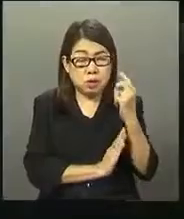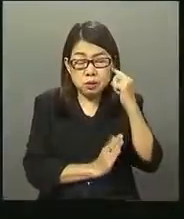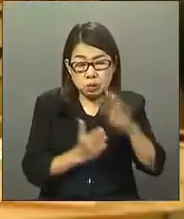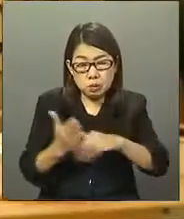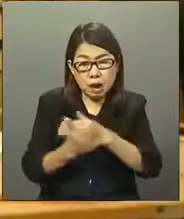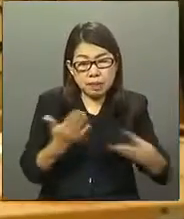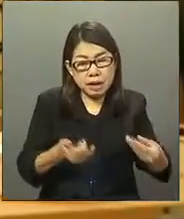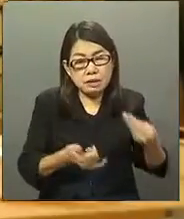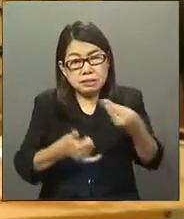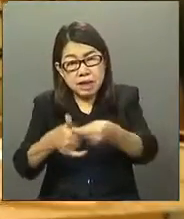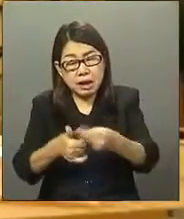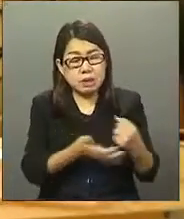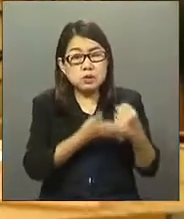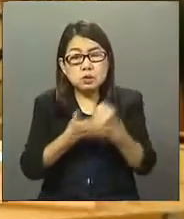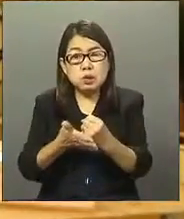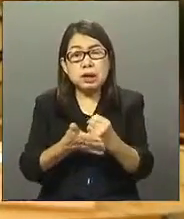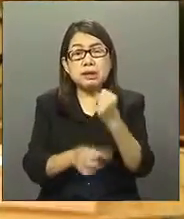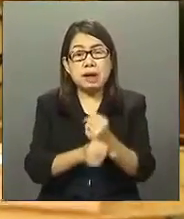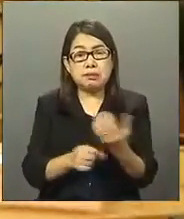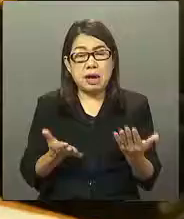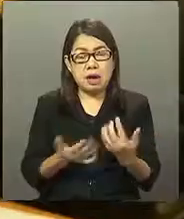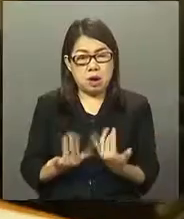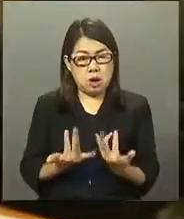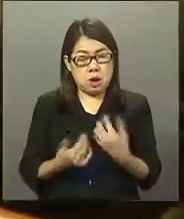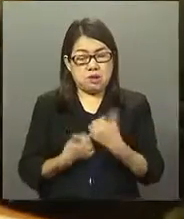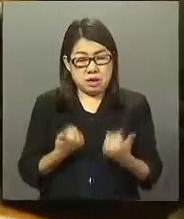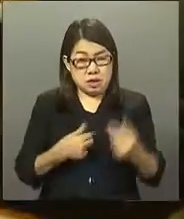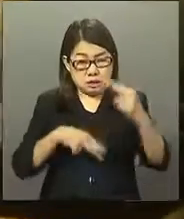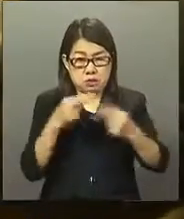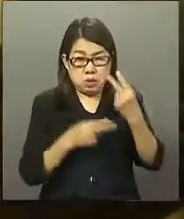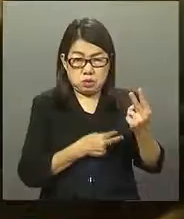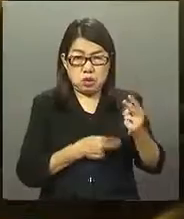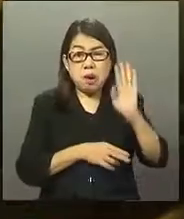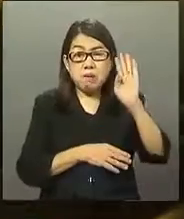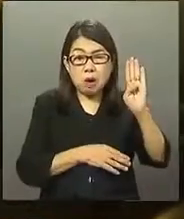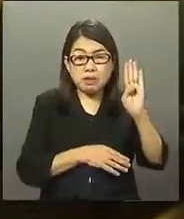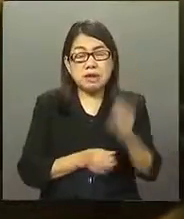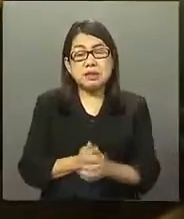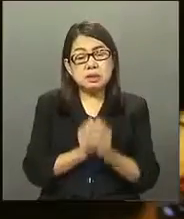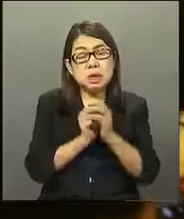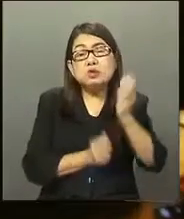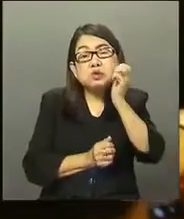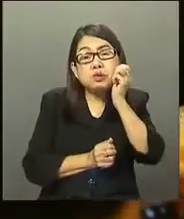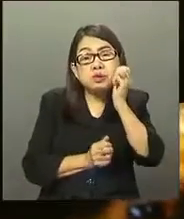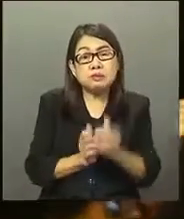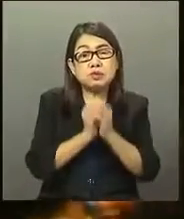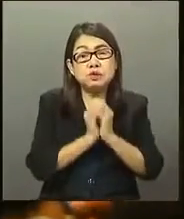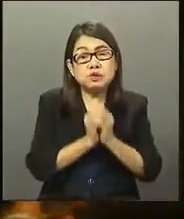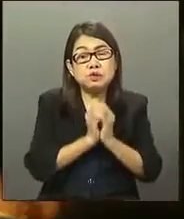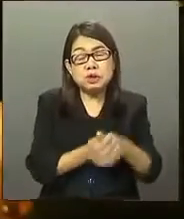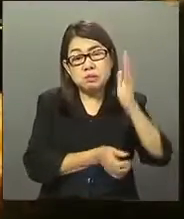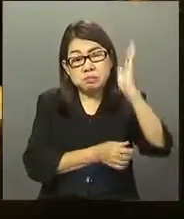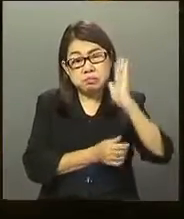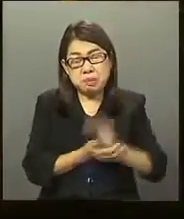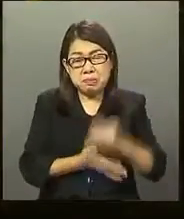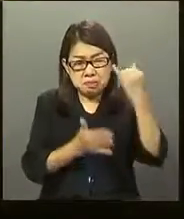างไรรวมทั้งขณะนี้จะตรวจสอบการโฆษณาของหัวเว่ยว่าเกินจริงหรือไม่หากผิดจริงจะมีโทษจำ